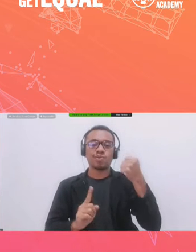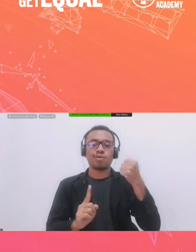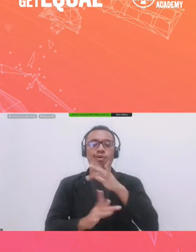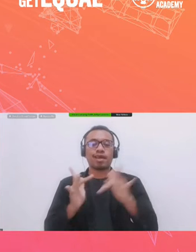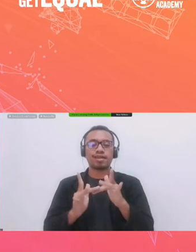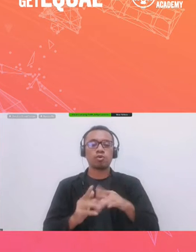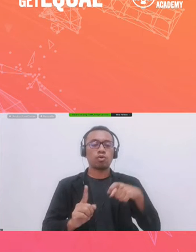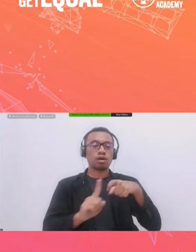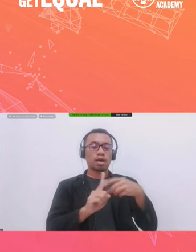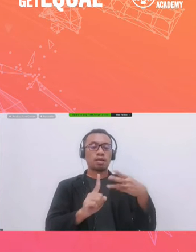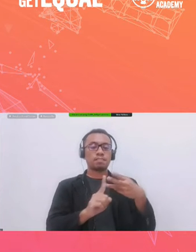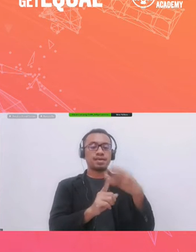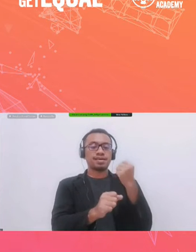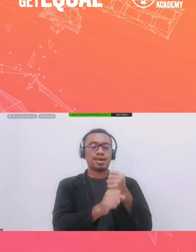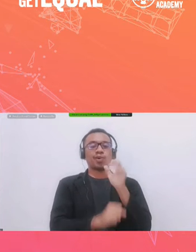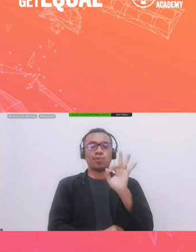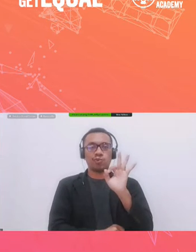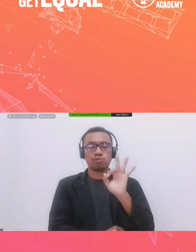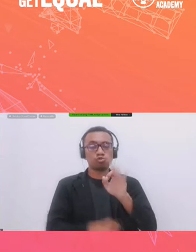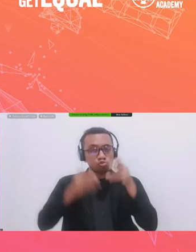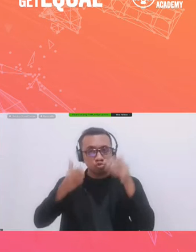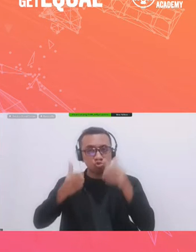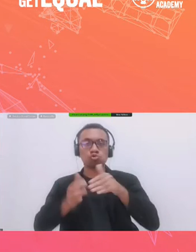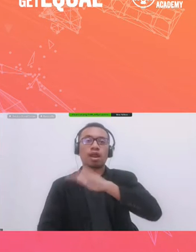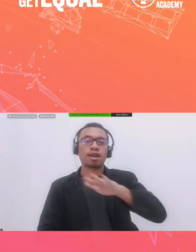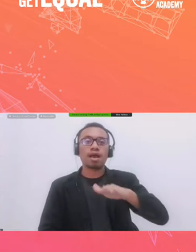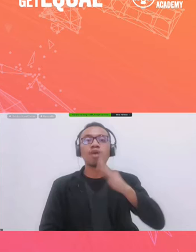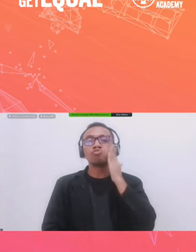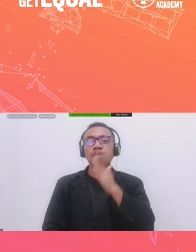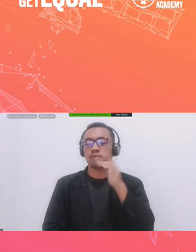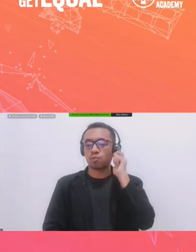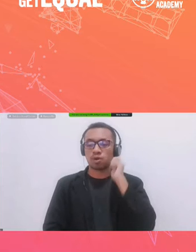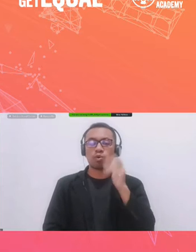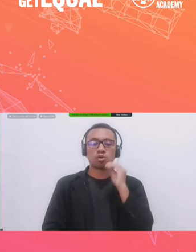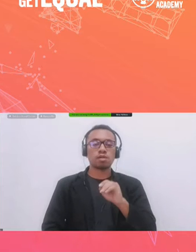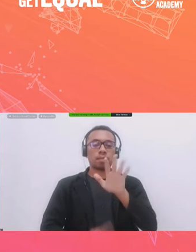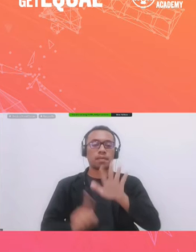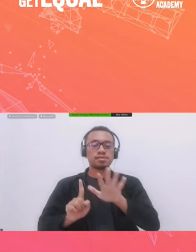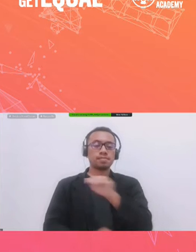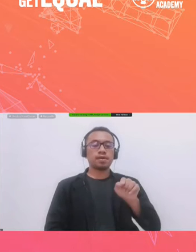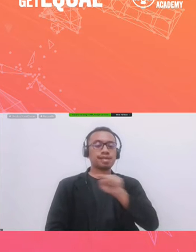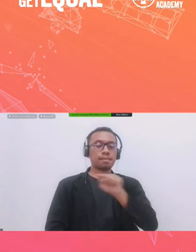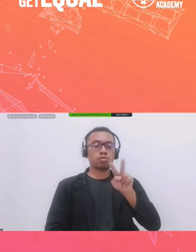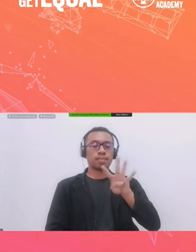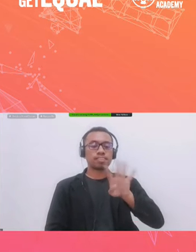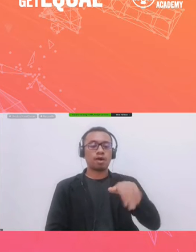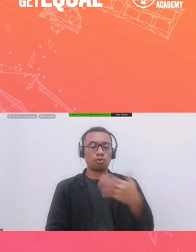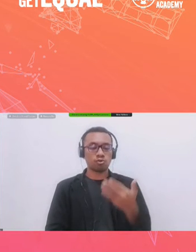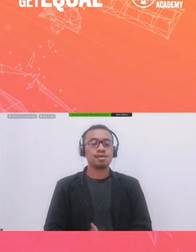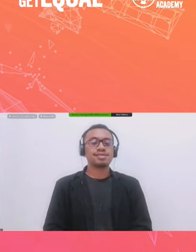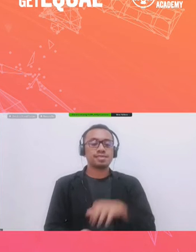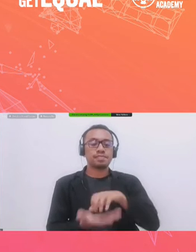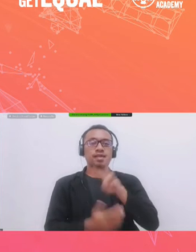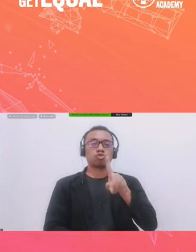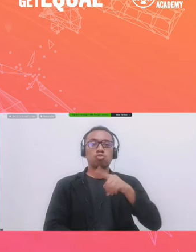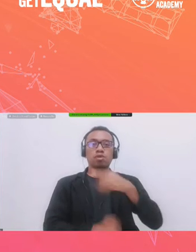khusus respondennya anak dan kaum muda perempuan usia 15-25 tahun, 14.000 anak di 31 negara